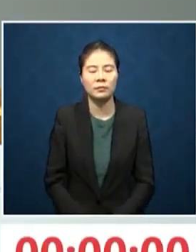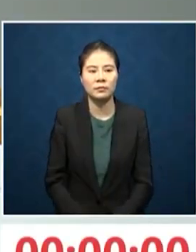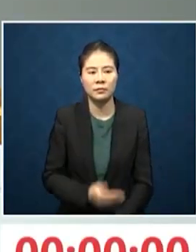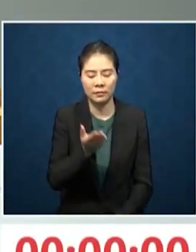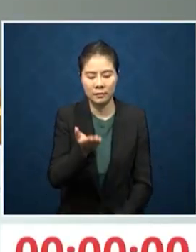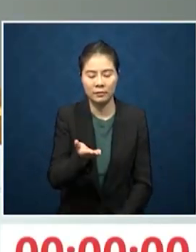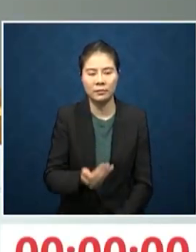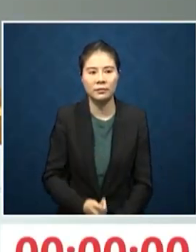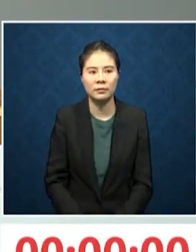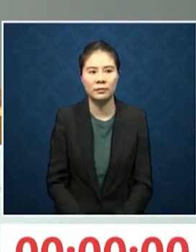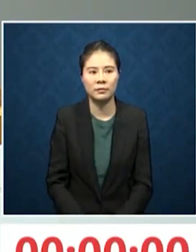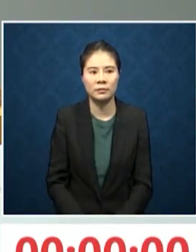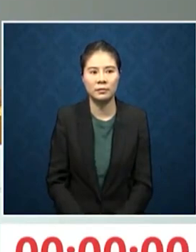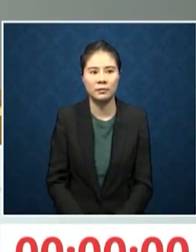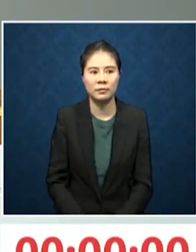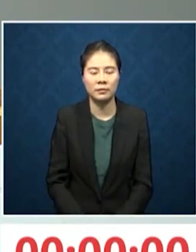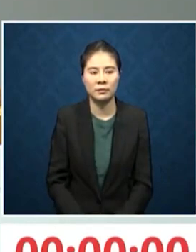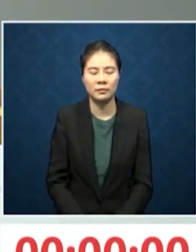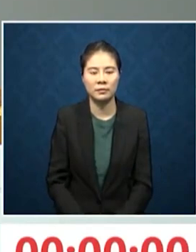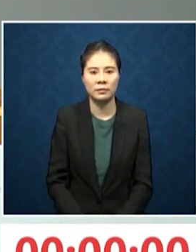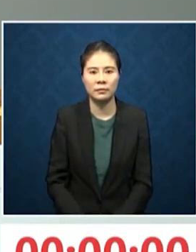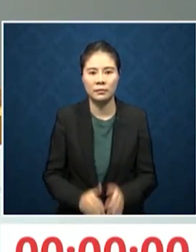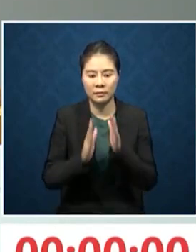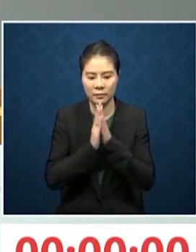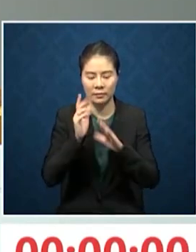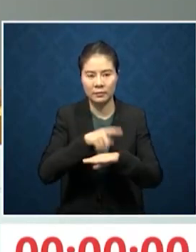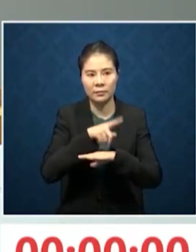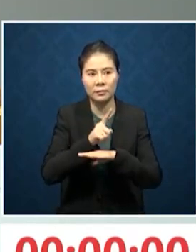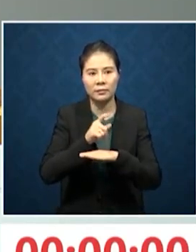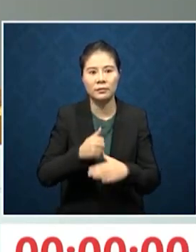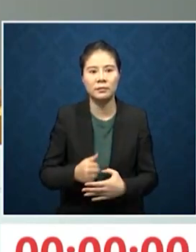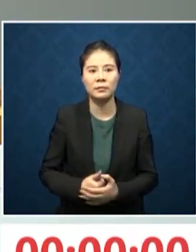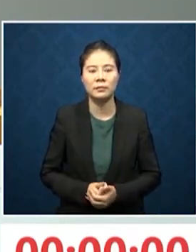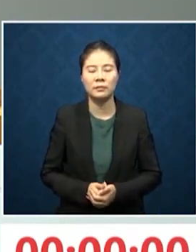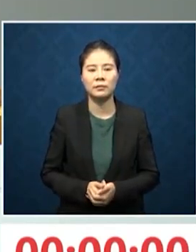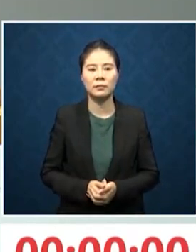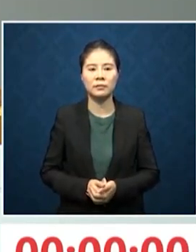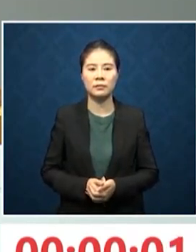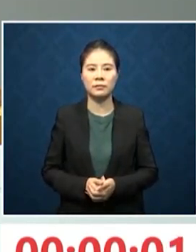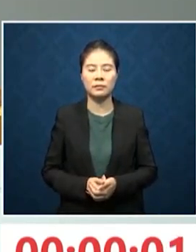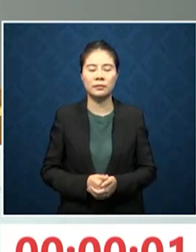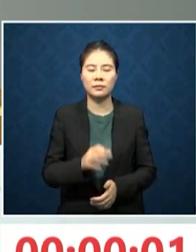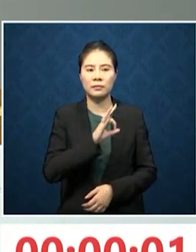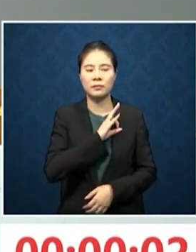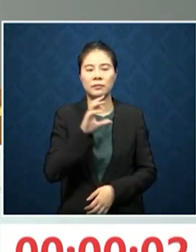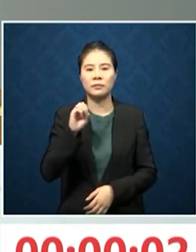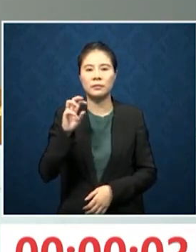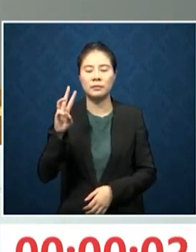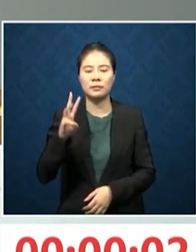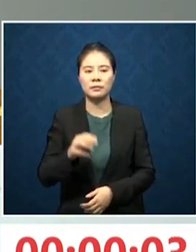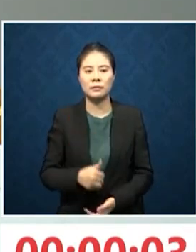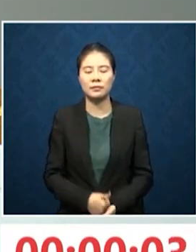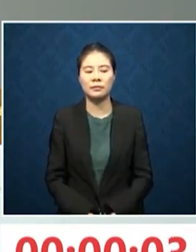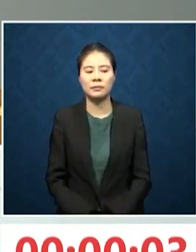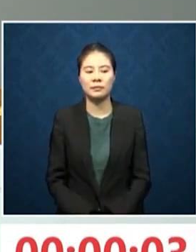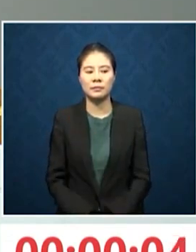การประชุมวุฒิสภาครั้งที่21ณห้องประชุมวุฒิสภาโดยมีวาระสำคัญเรื่องที่เสนอเกี่ยวกับคณะกรรมการ